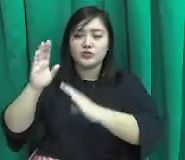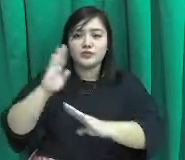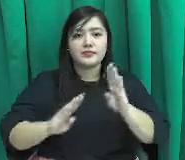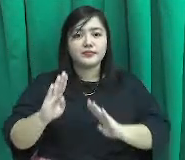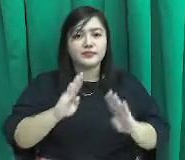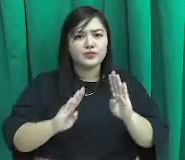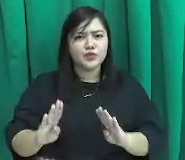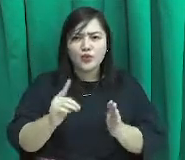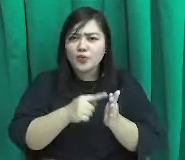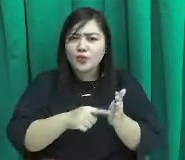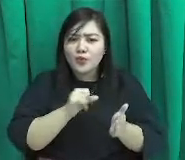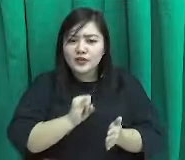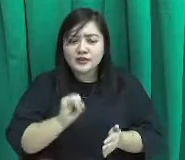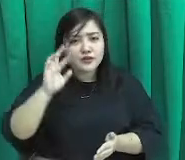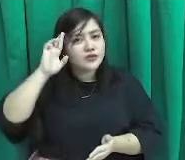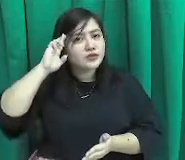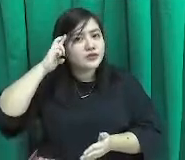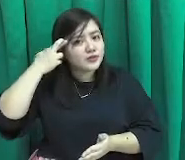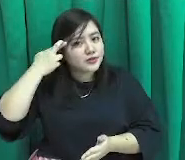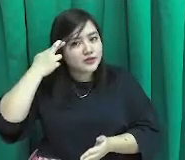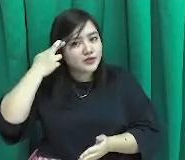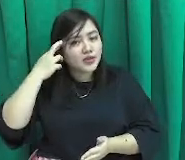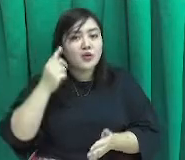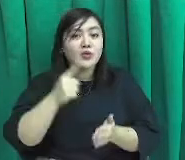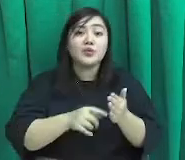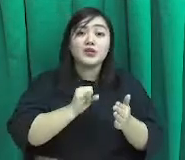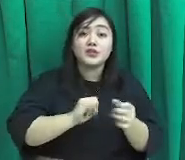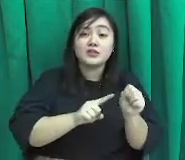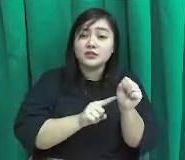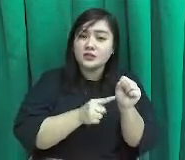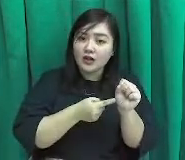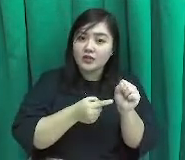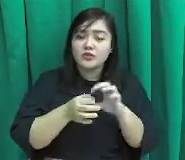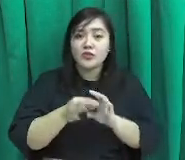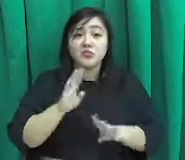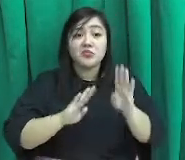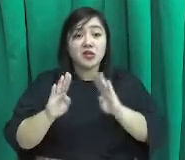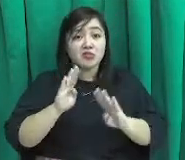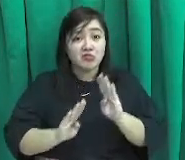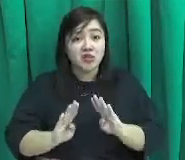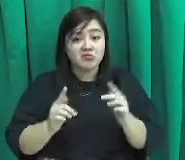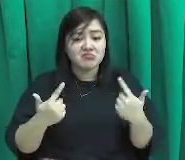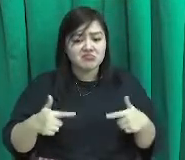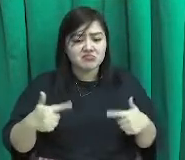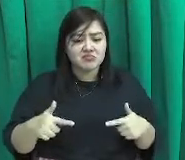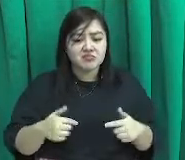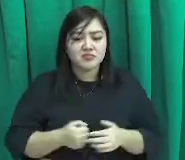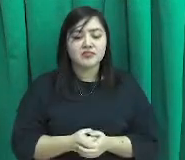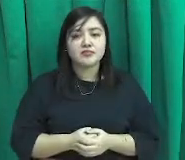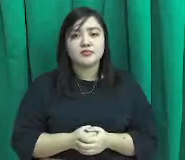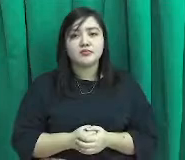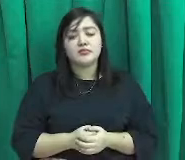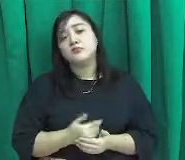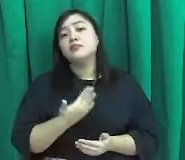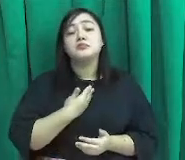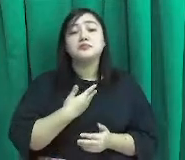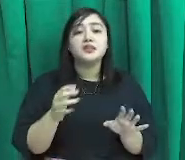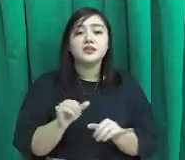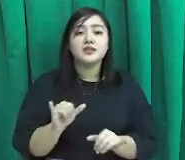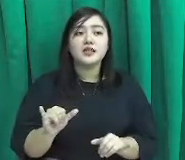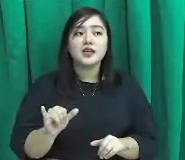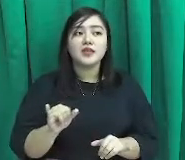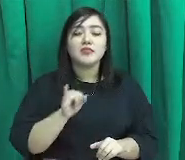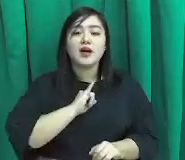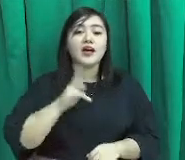cause? Kasi alam mo, Sir Dennis, ako may pamilya rin, no? Mm-hmm. At talagang... hindi naman ako, sinasabi ko hindi man